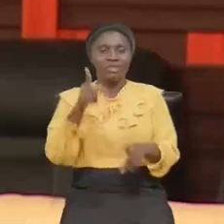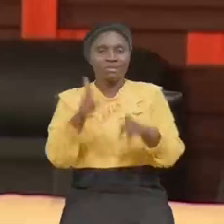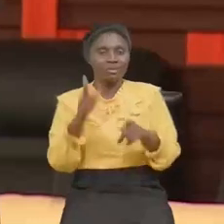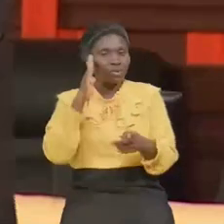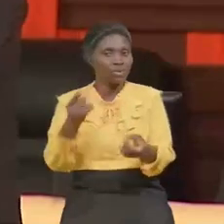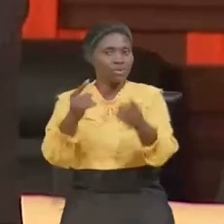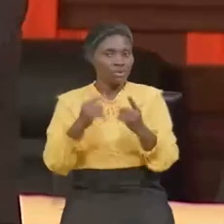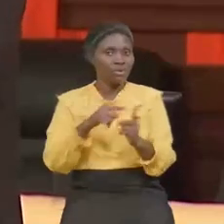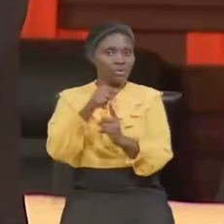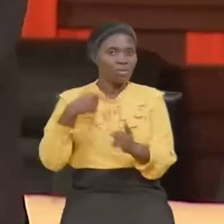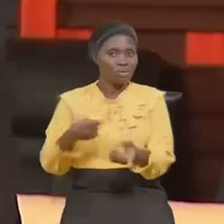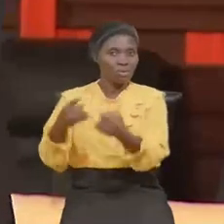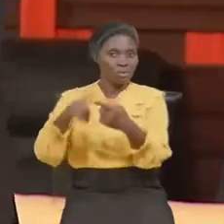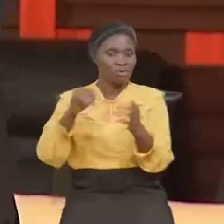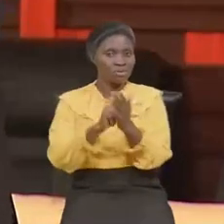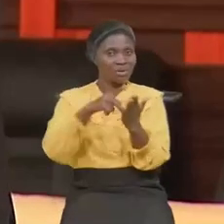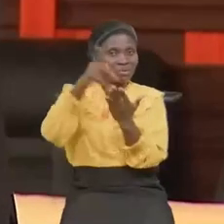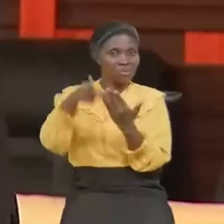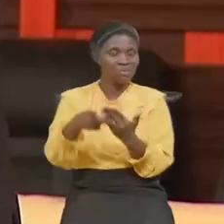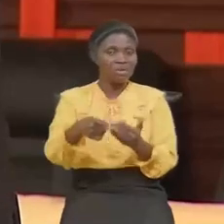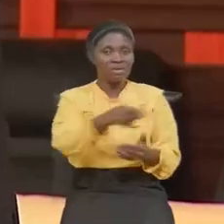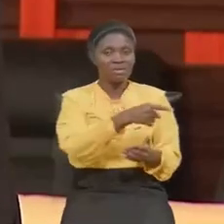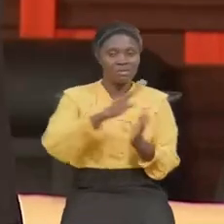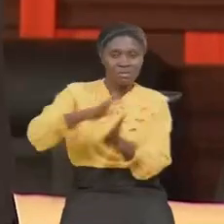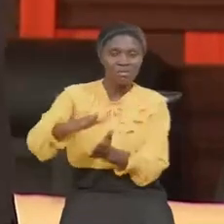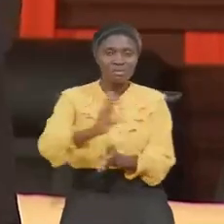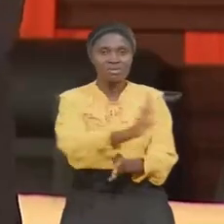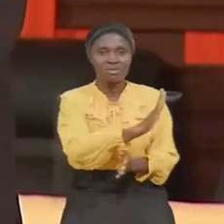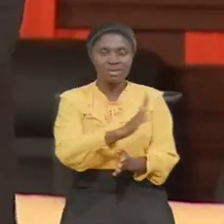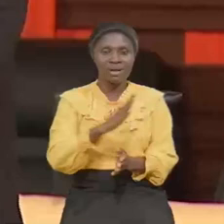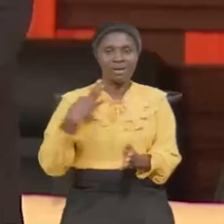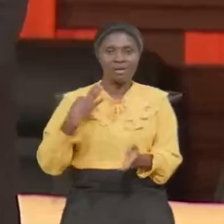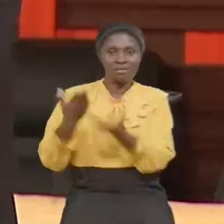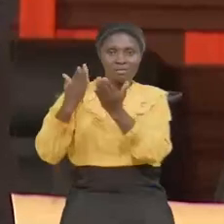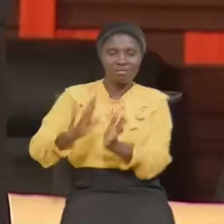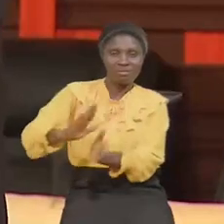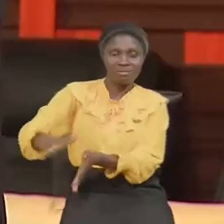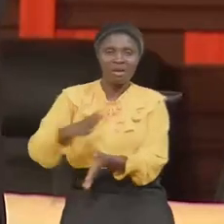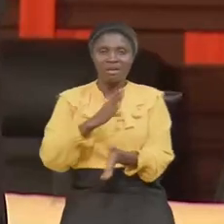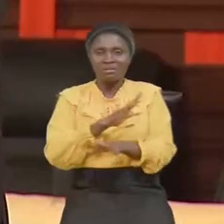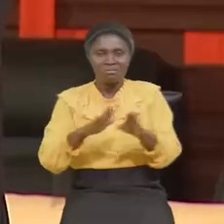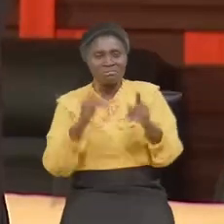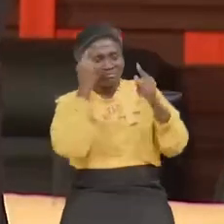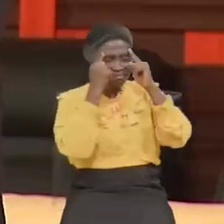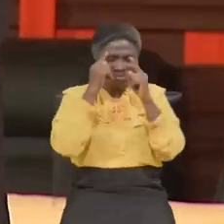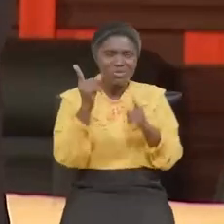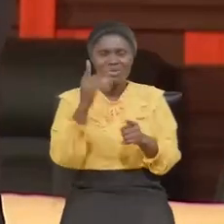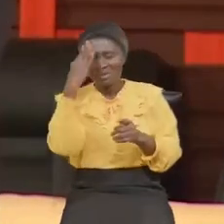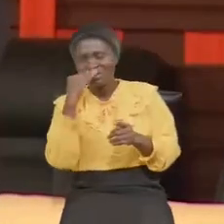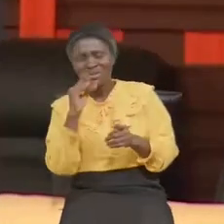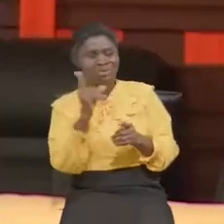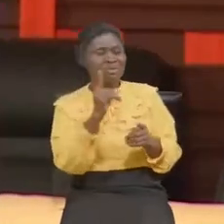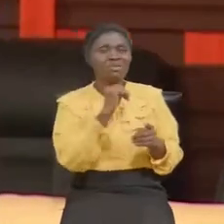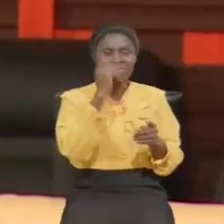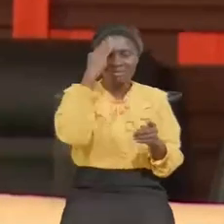ils déposaient leur fardeau. Ils se demandent pas où est-ce que je vais dormir, où je vais pas dormir. Et ils se jetaient sur leur visage devant le Seigneur et